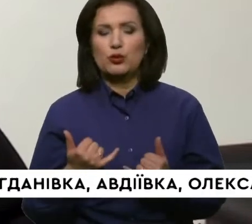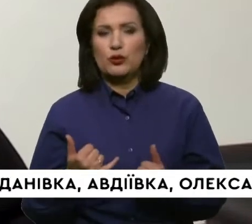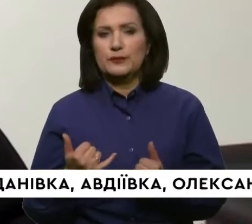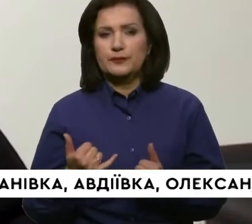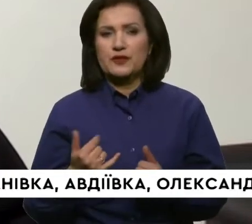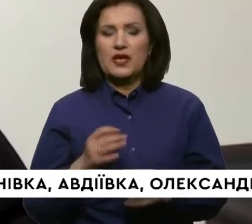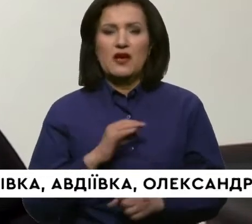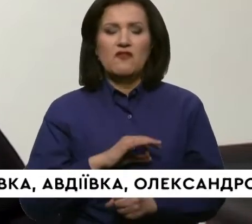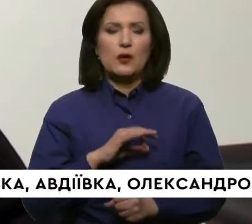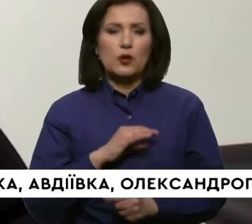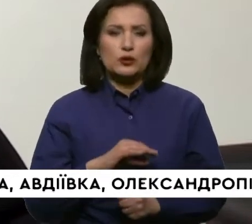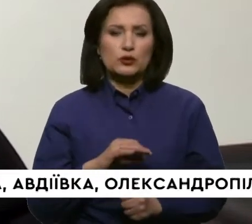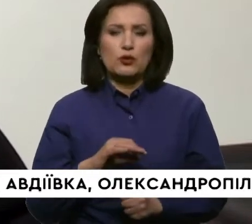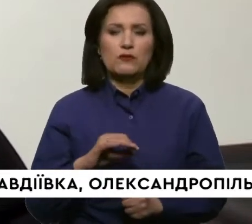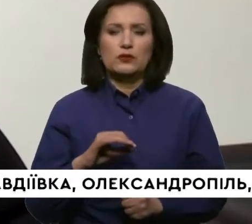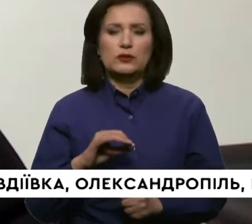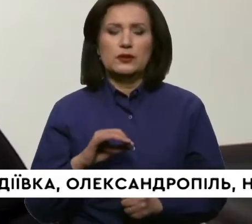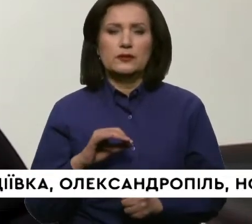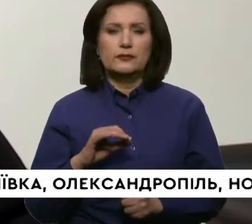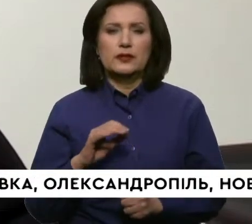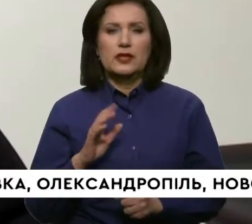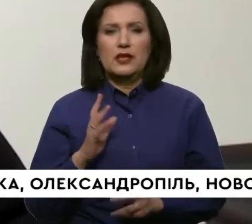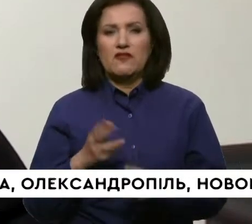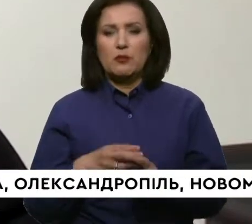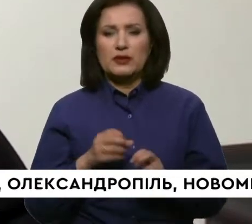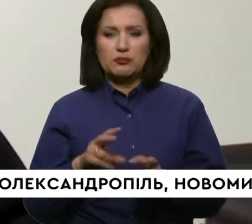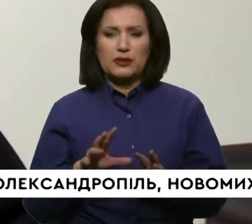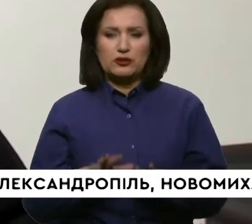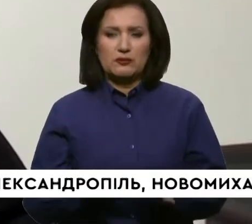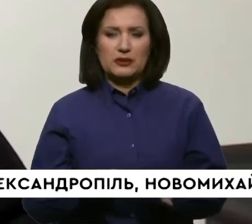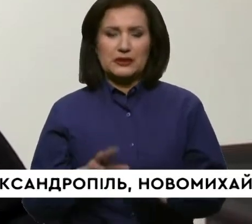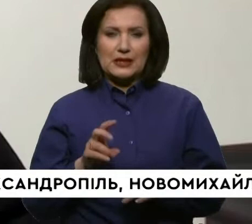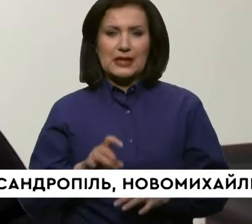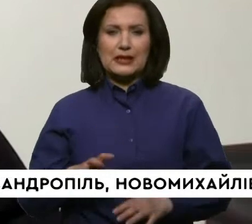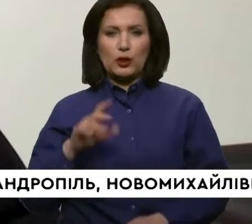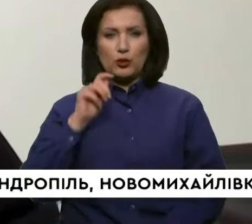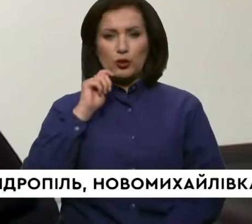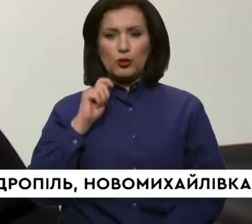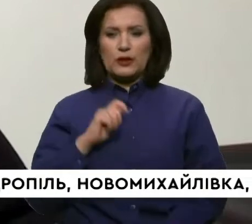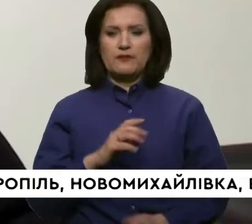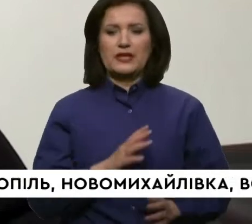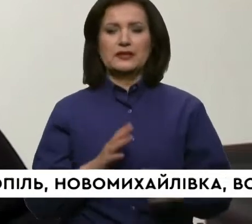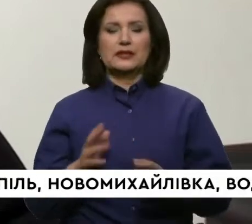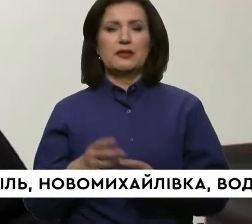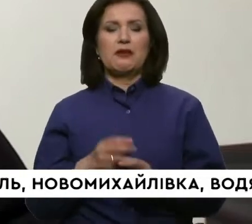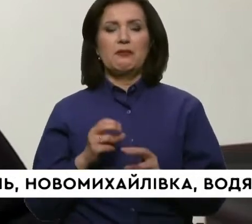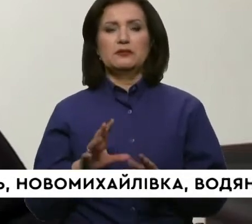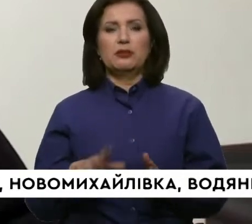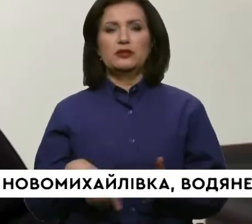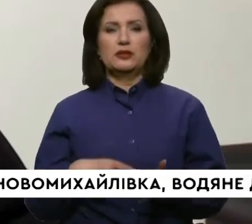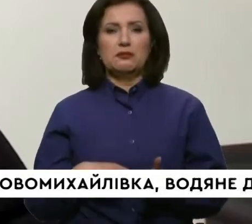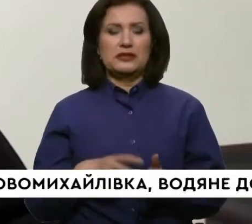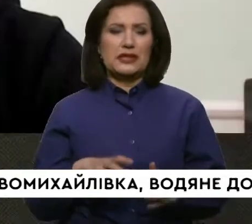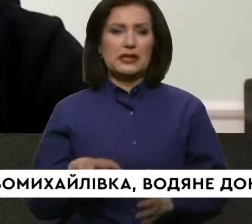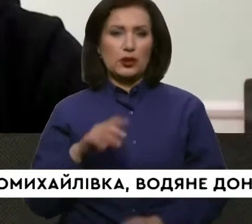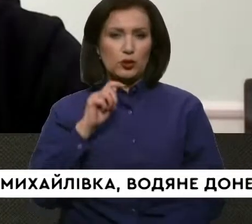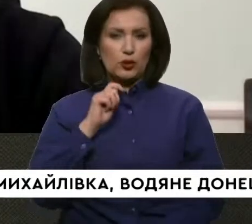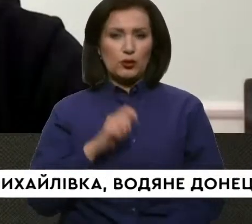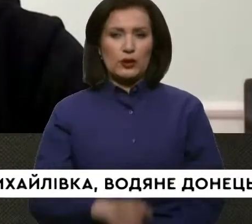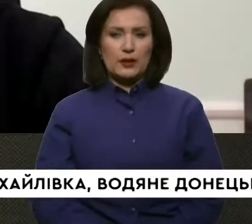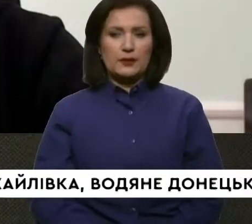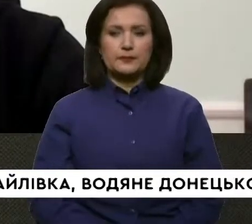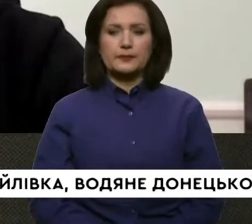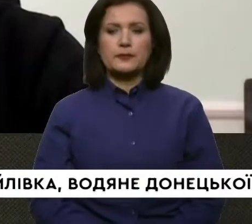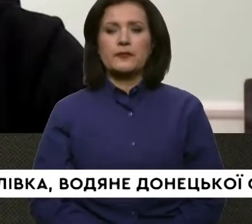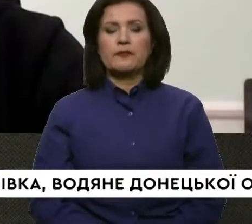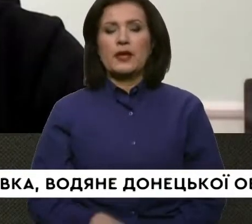сьогодні використовуються в безпечних містах на території України, в системах безпечних міст на території України.